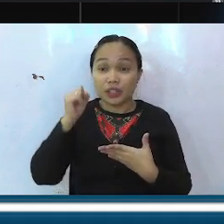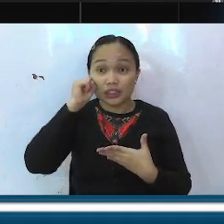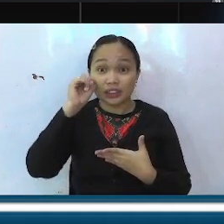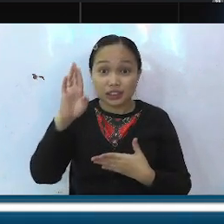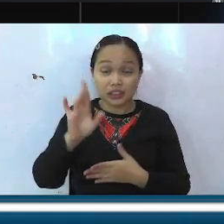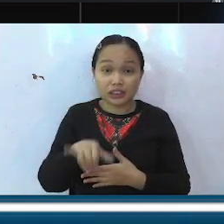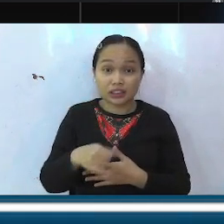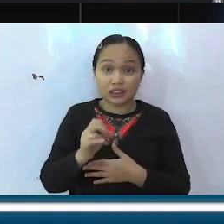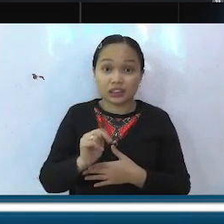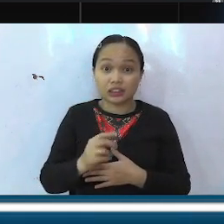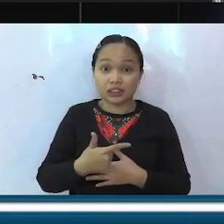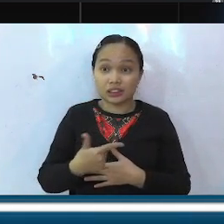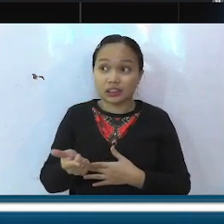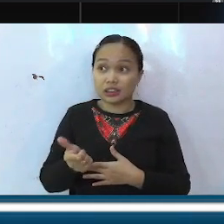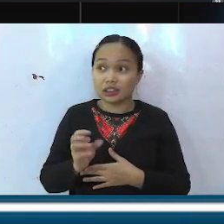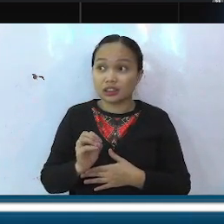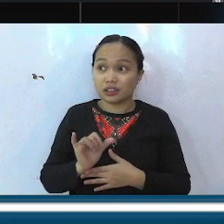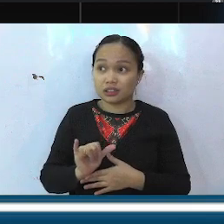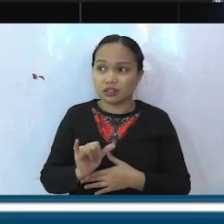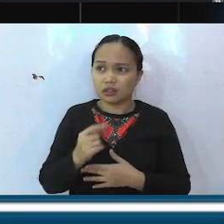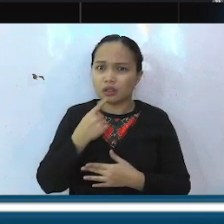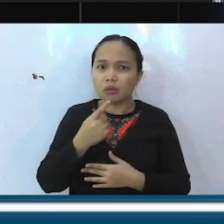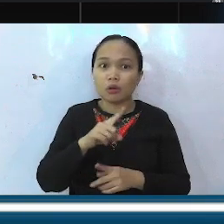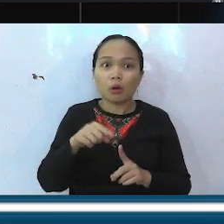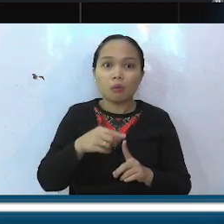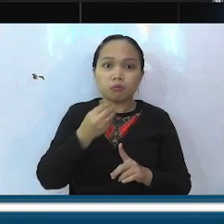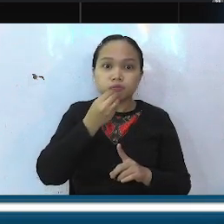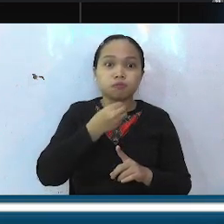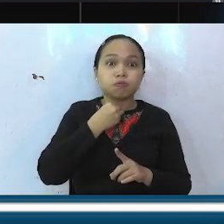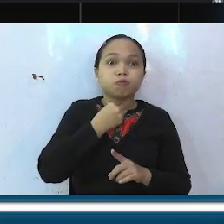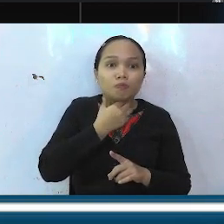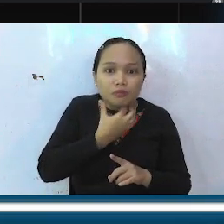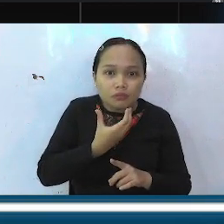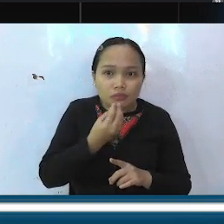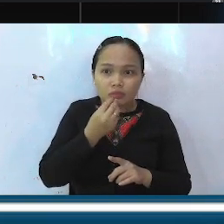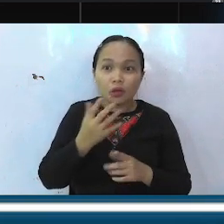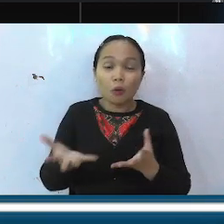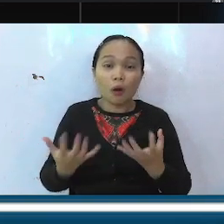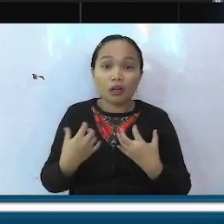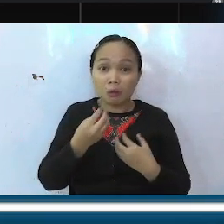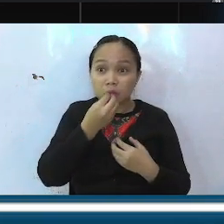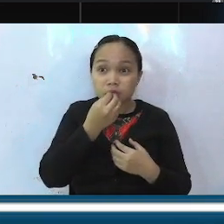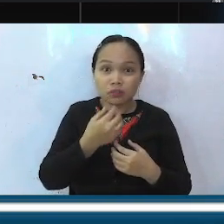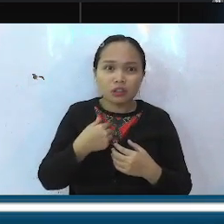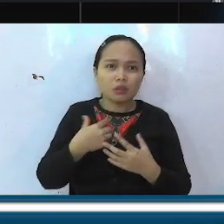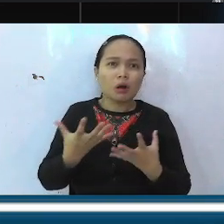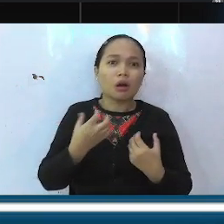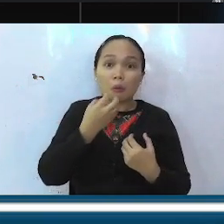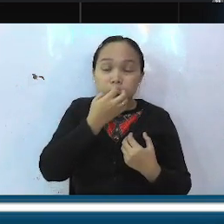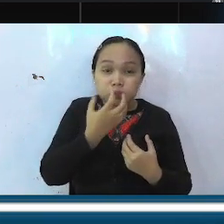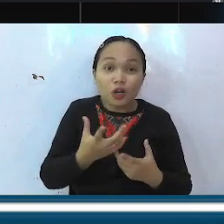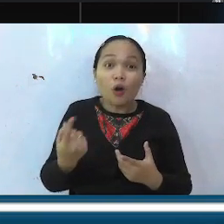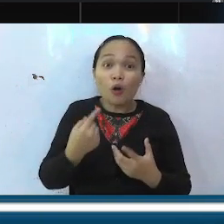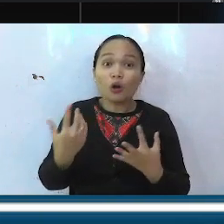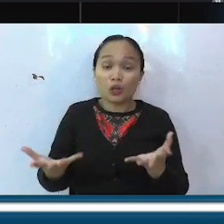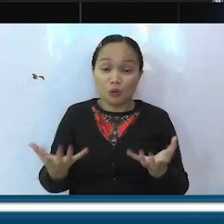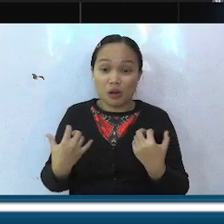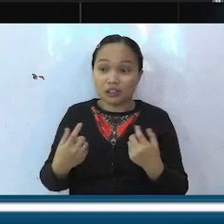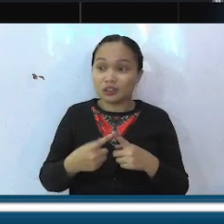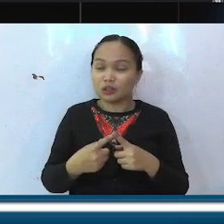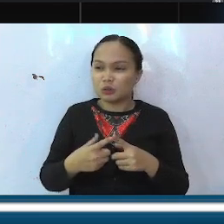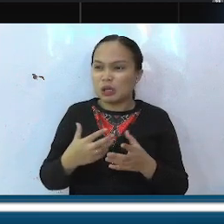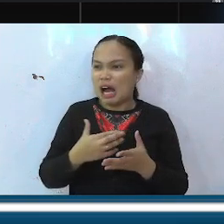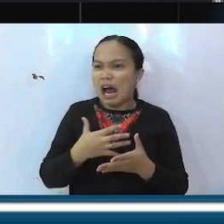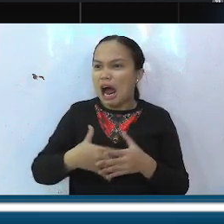Jinggoy, kung narinig nyo yung story ni Sir Jinggoy, pinasusukan niya yung sarili niya, maalis lang siya sa tabi nila Sir Roy. Ganon dati,